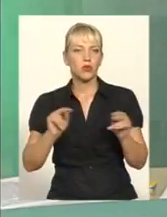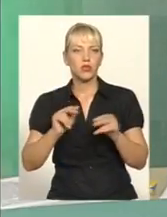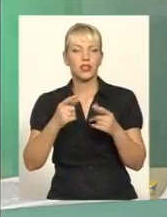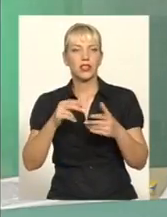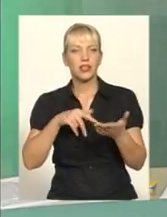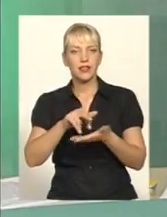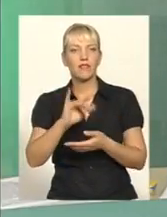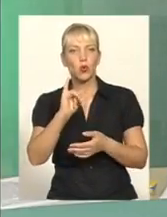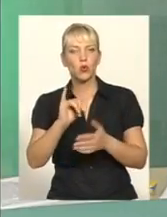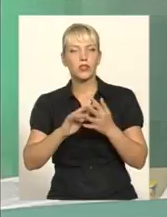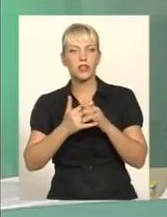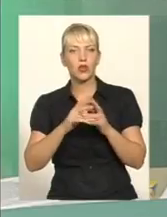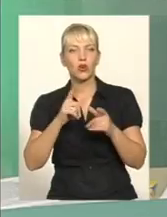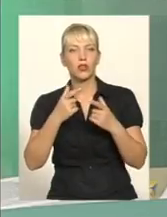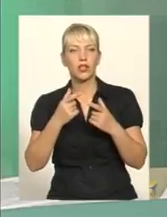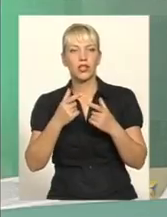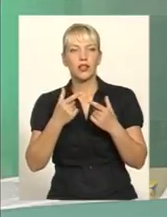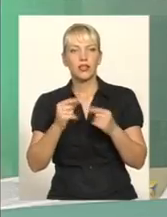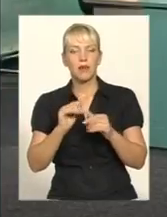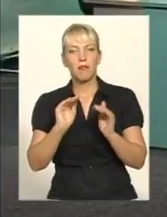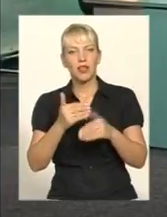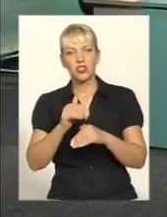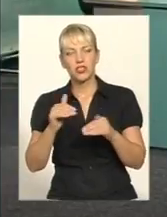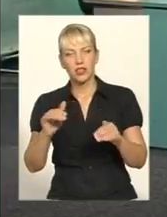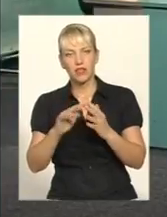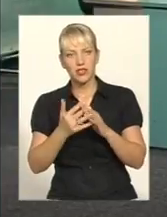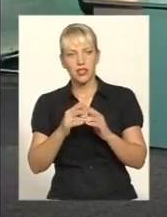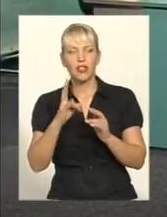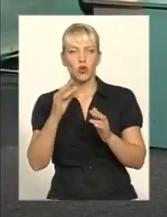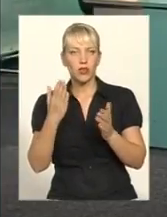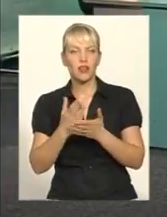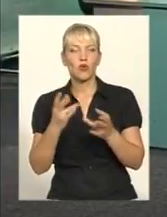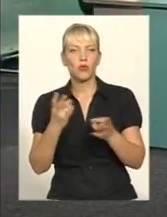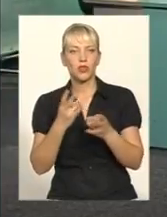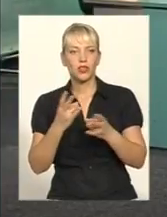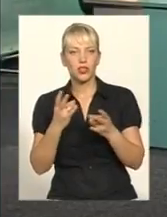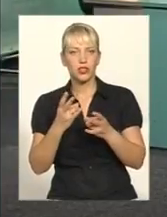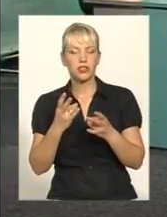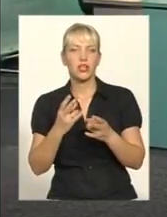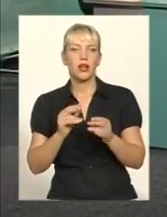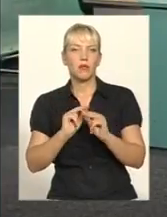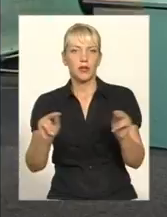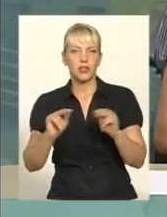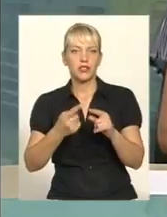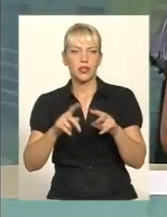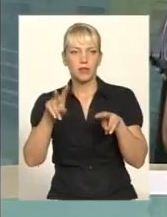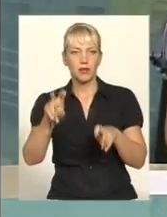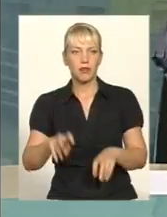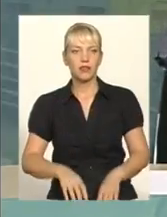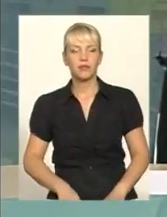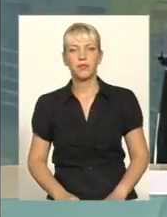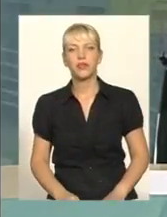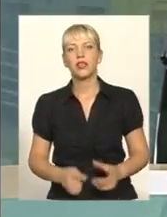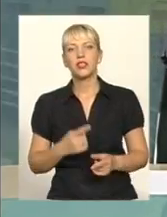є необхідність викладання цього предмету. Цим самим ми стимулюємо, і дані питання в нашому районі закриті. Скажіть, будь ласка, чи